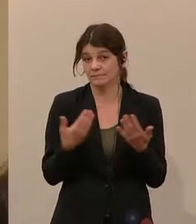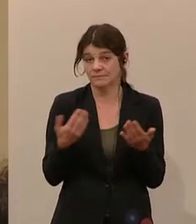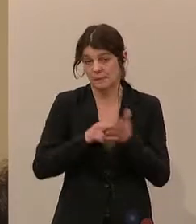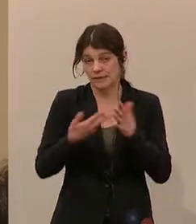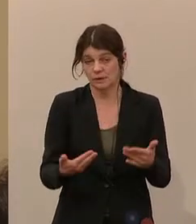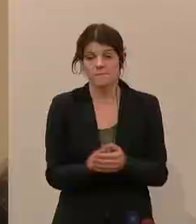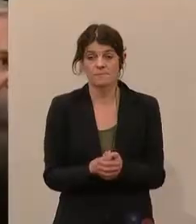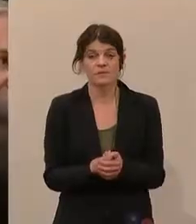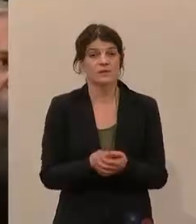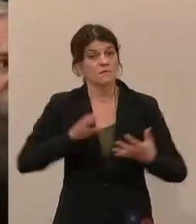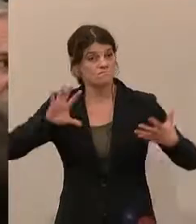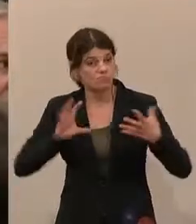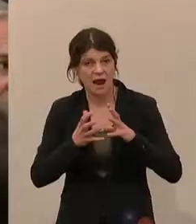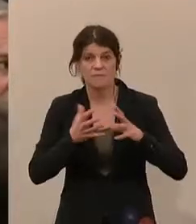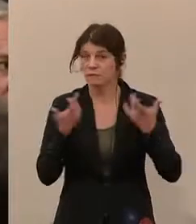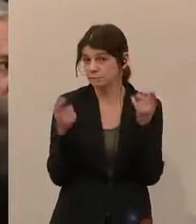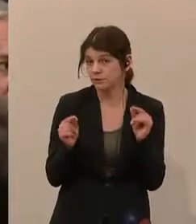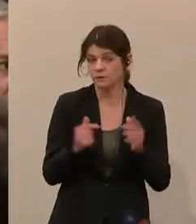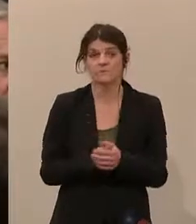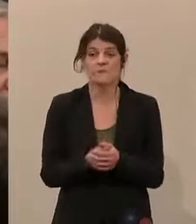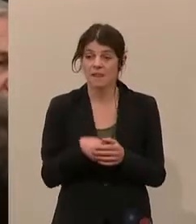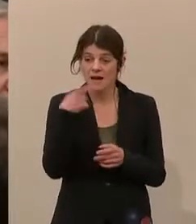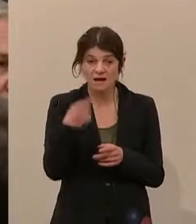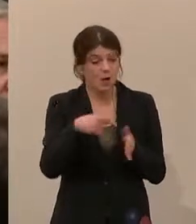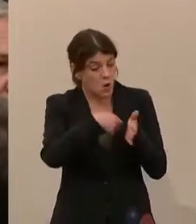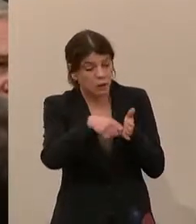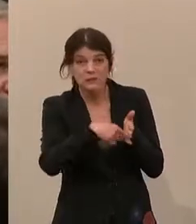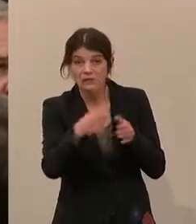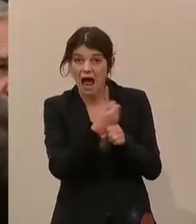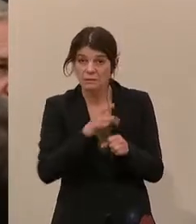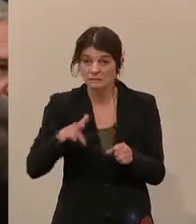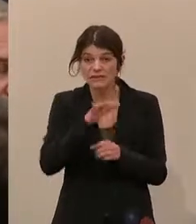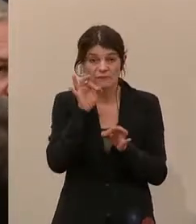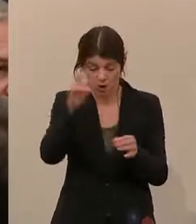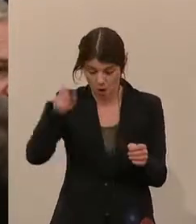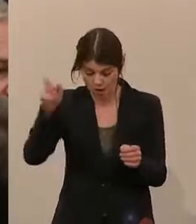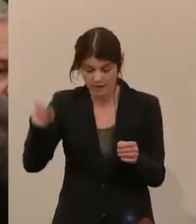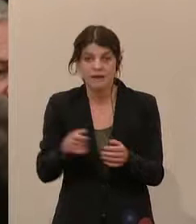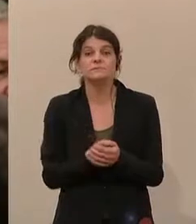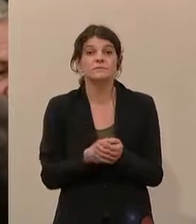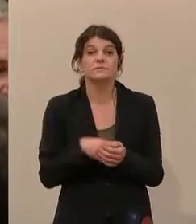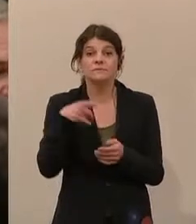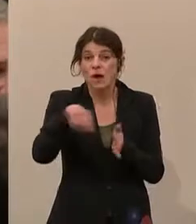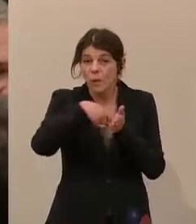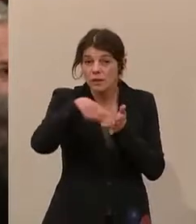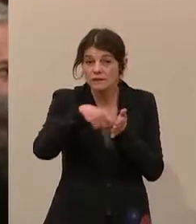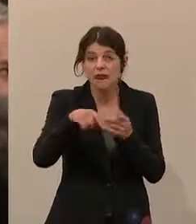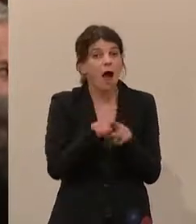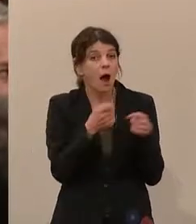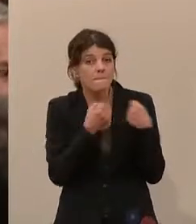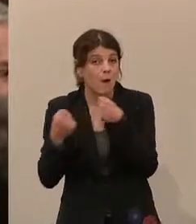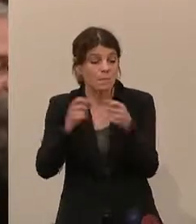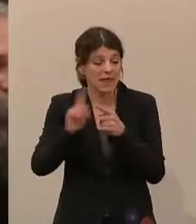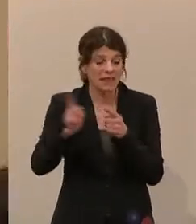vorgesehen. Zusammenfassend, Sie kürzen die Arbeitsplätze für die Leute, Sie kürzen mit der Mobilität